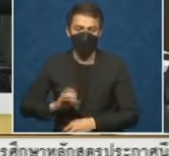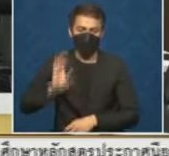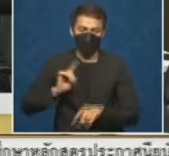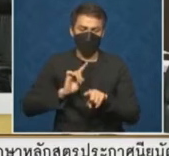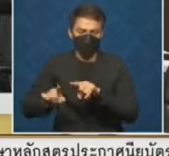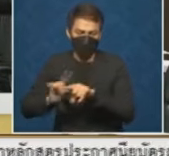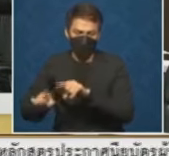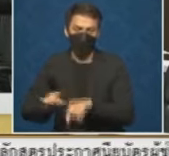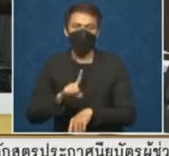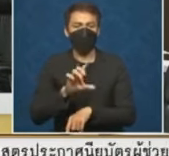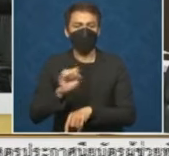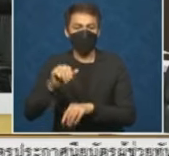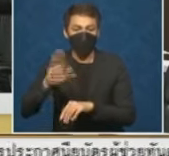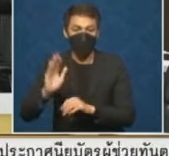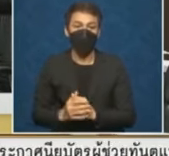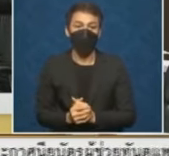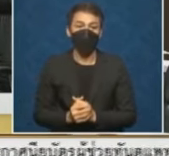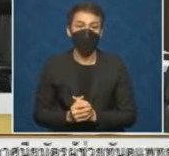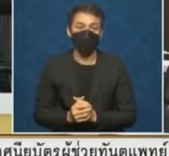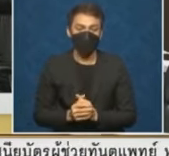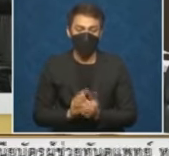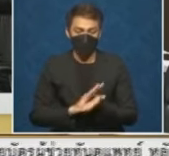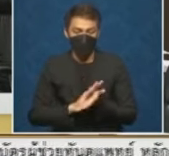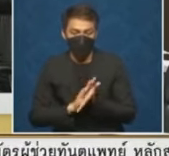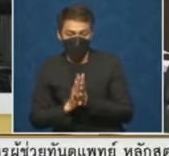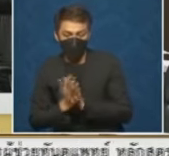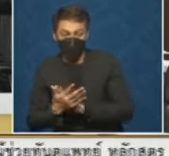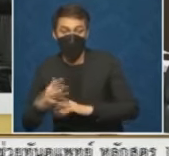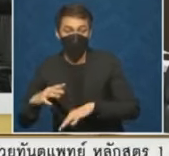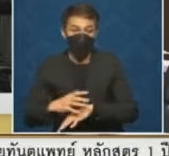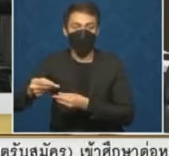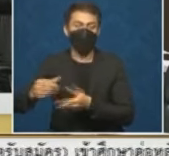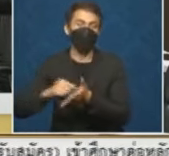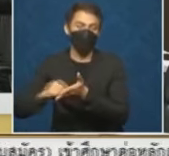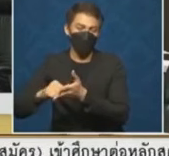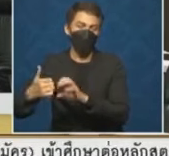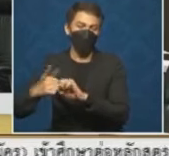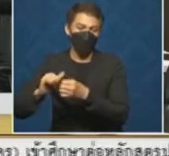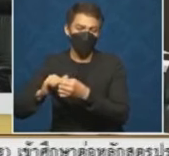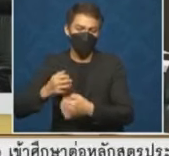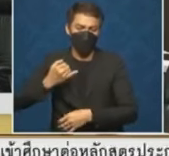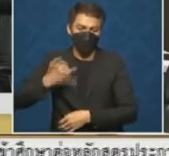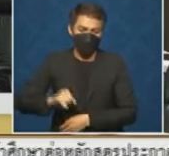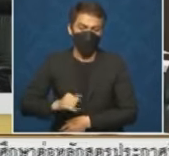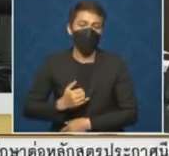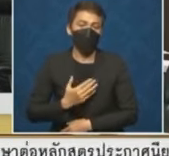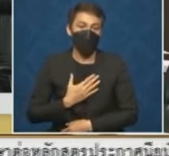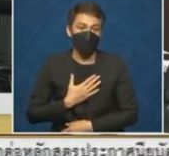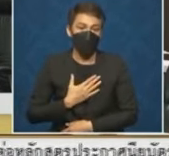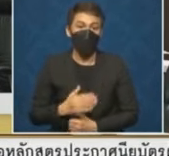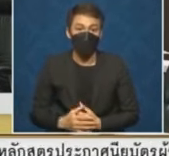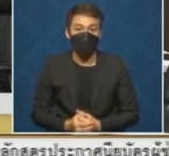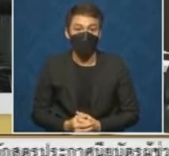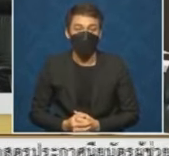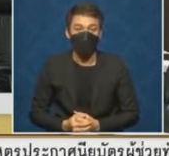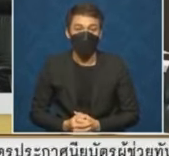บอกว่าได้ยินนายกพูดเมื่อวานหลังจากผู้นำฝ่ายค้านพูดจบ ค่ะท่านนายกว่ายังไง ผมเคยคุย